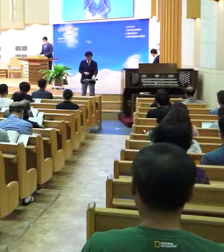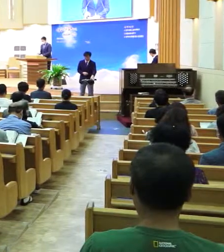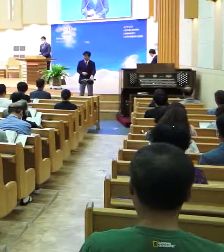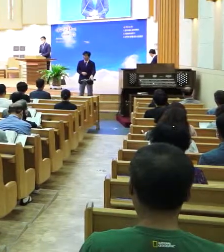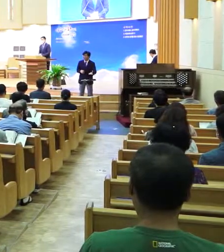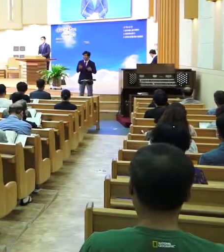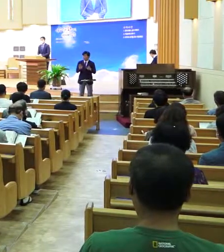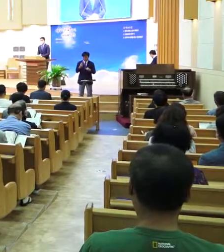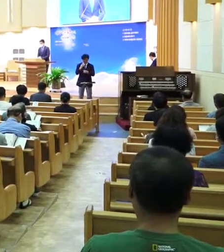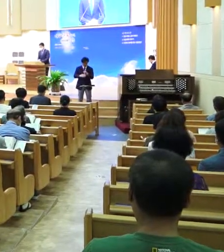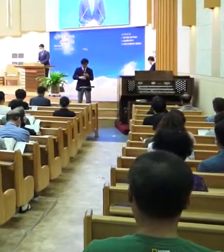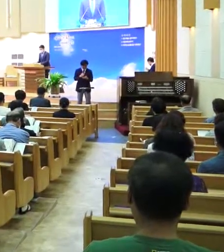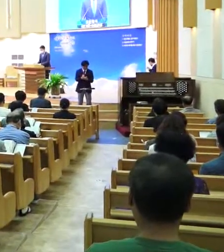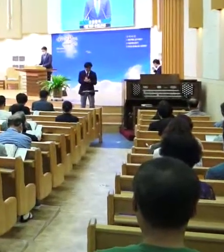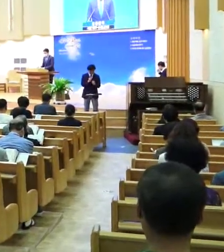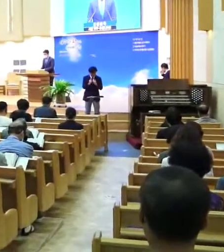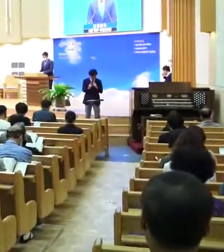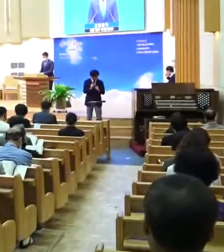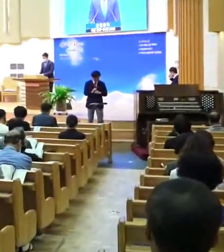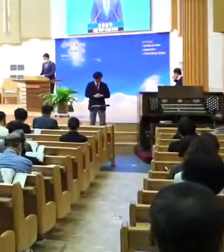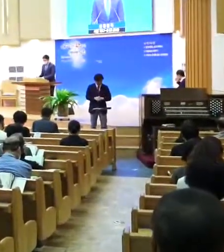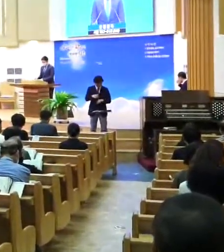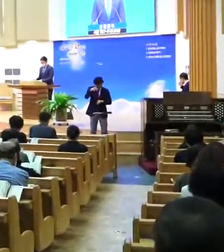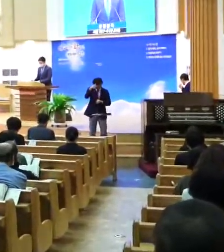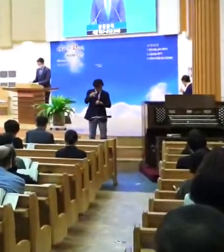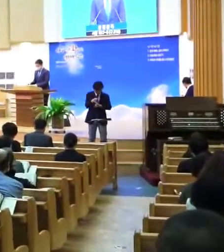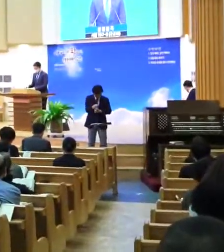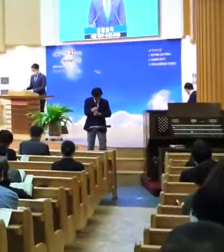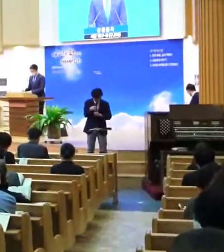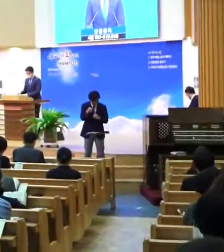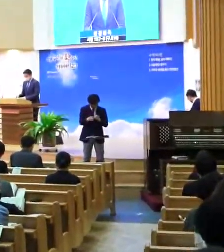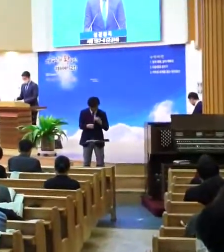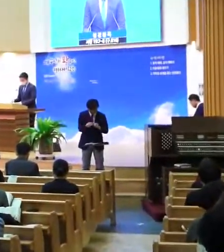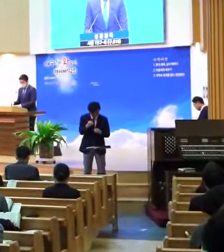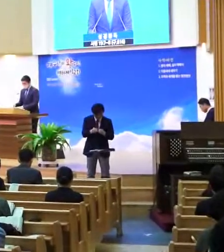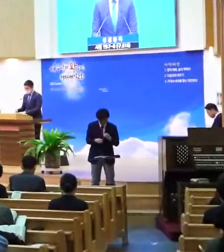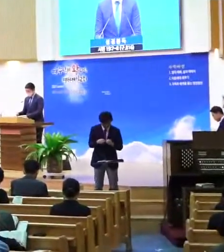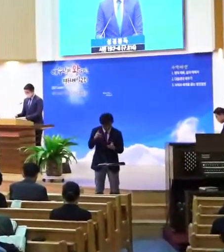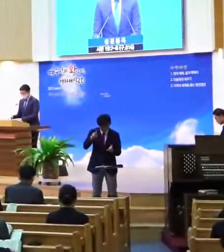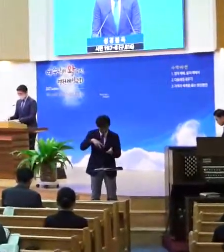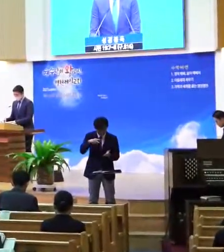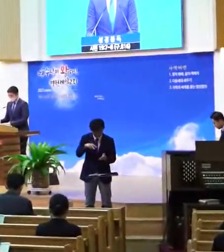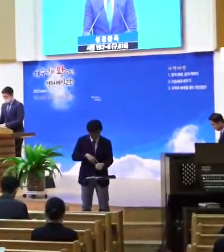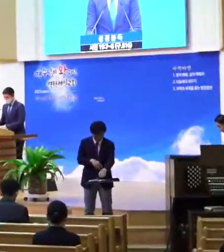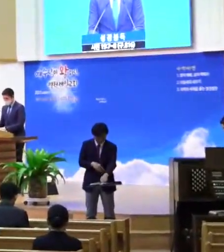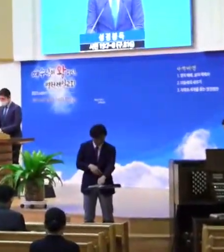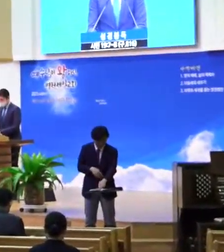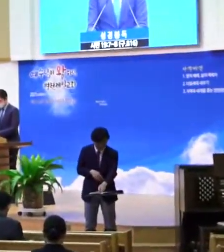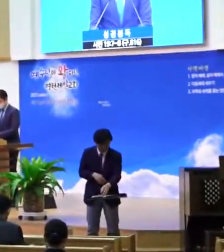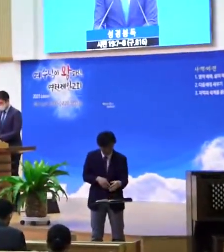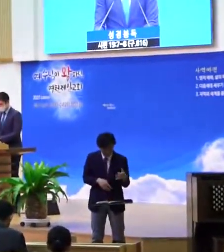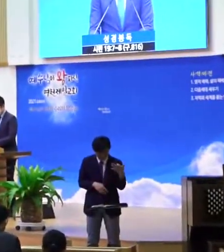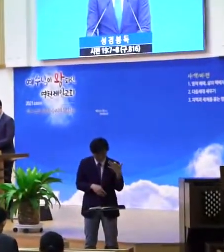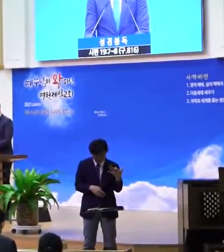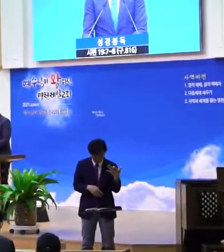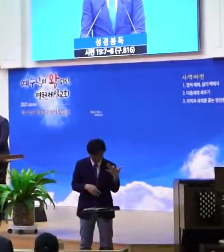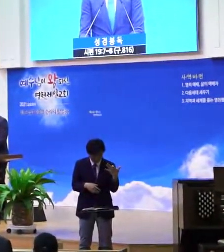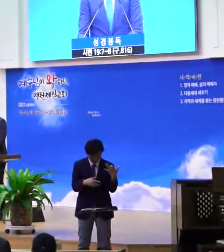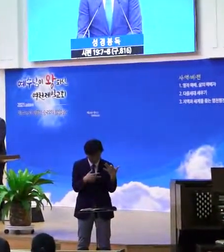오늘 우리에게 주시는 하나님의 말씀은 구약 성경 시편 19편 7절에서 8절까지